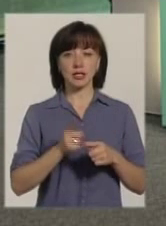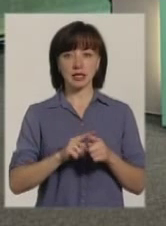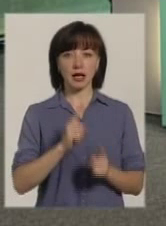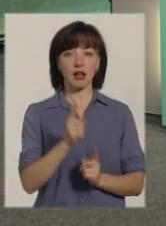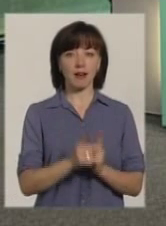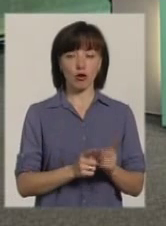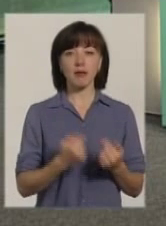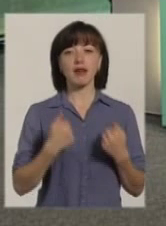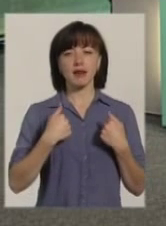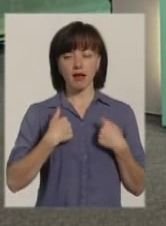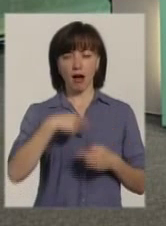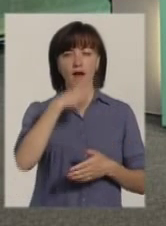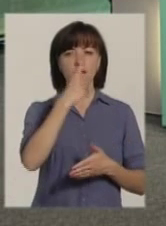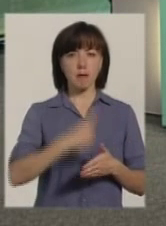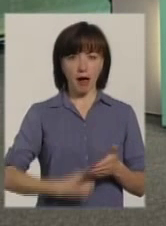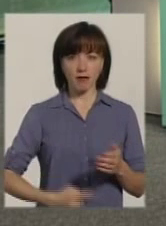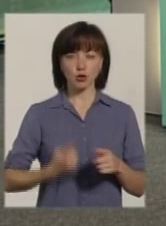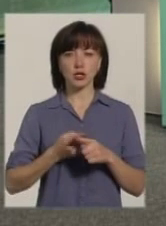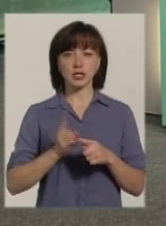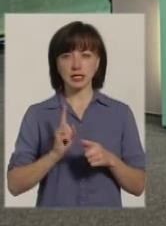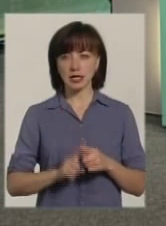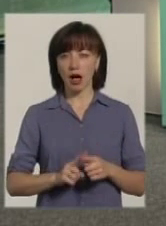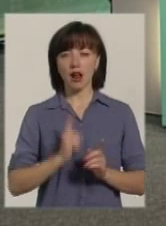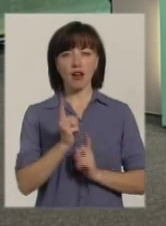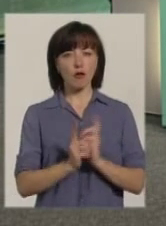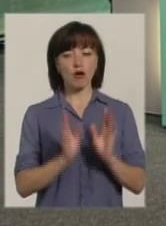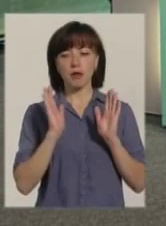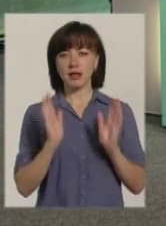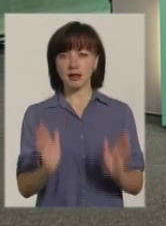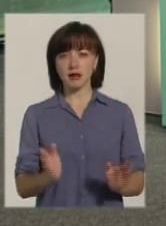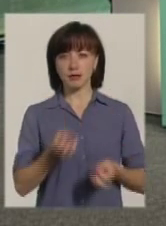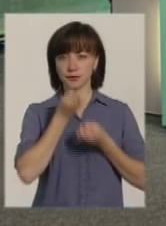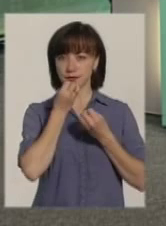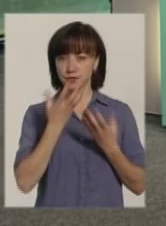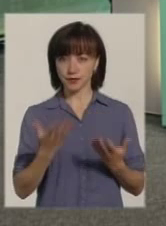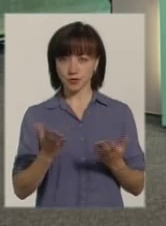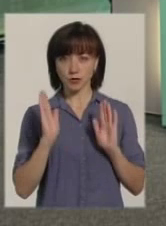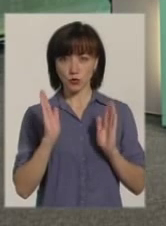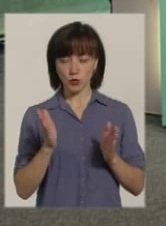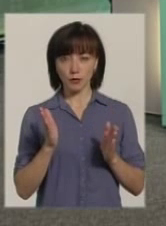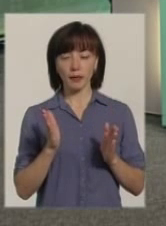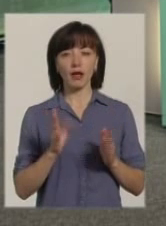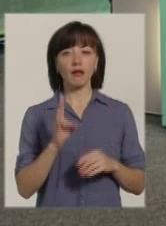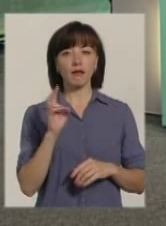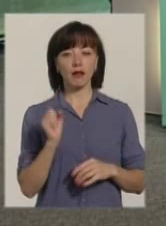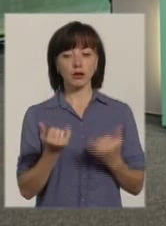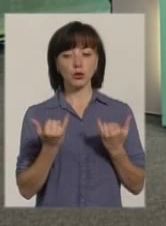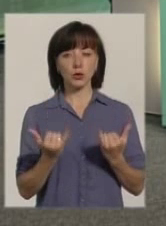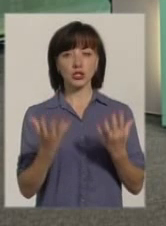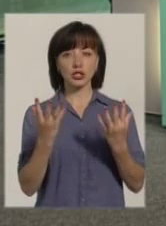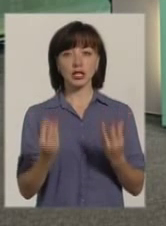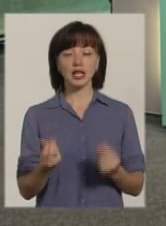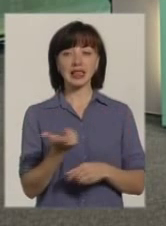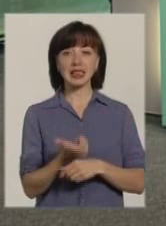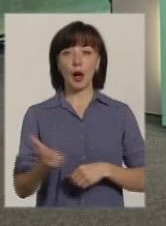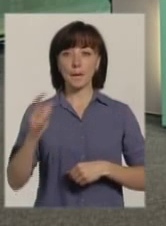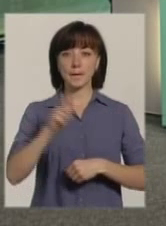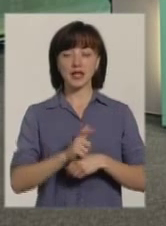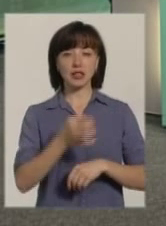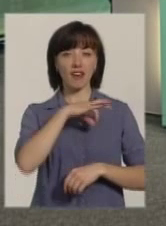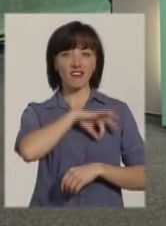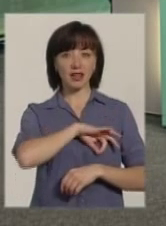реформа дасть позитив і тільки позитив, але на сьогоднішній день найбільш ефективним буде, якщо